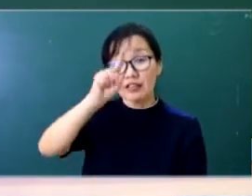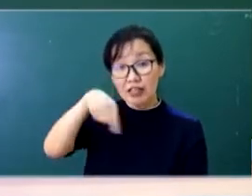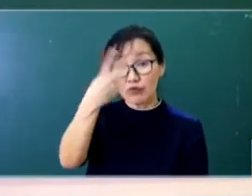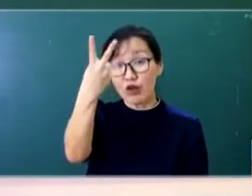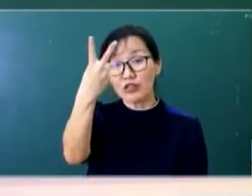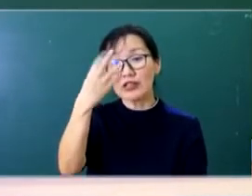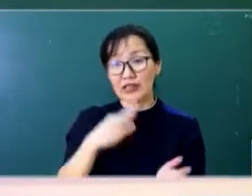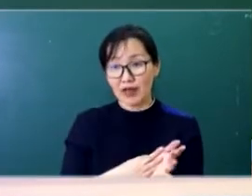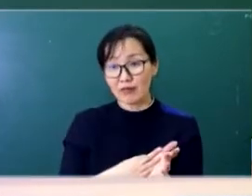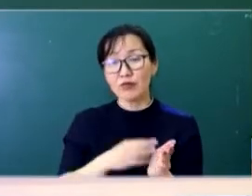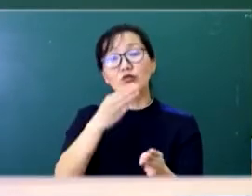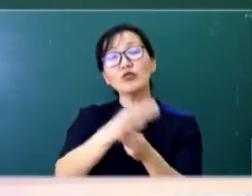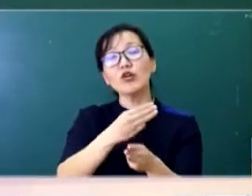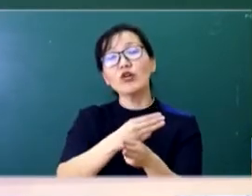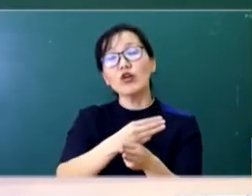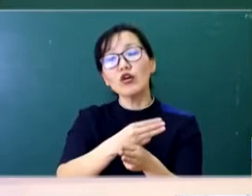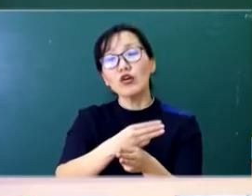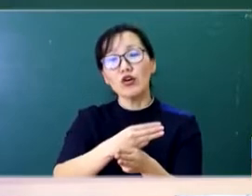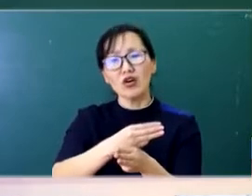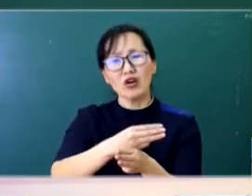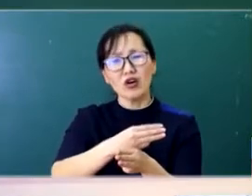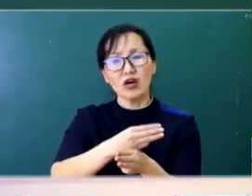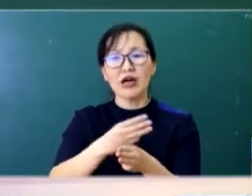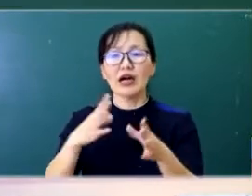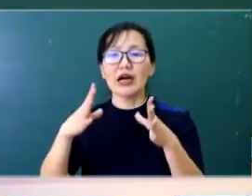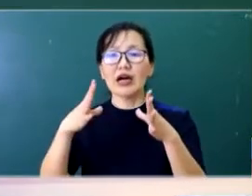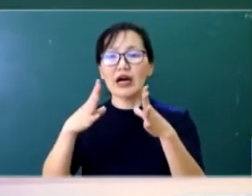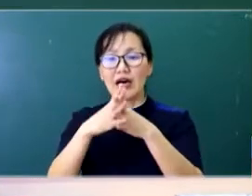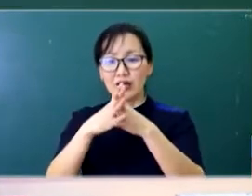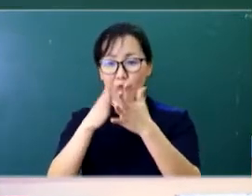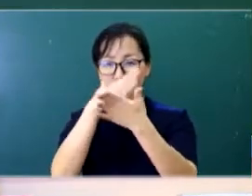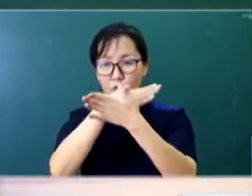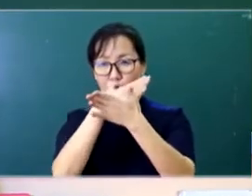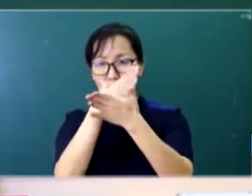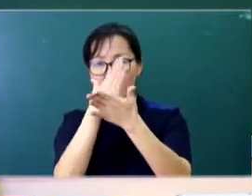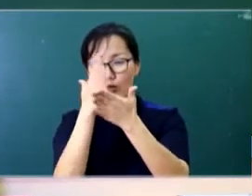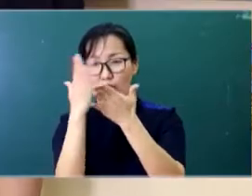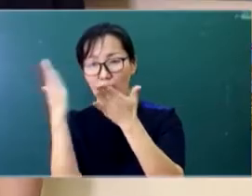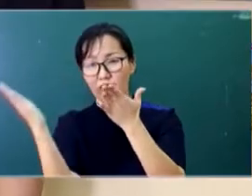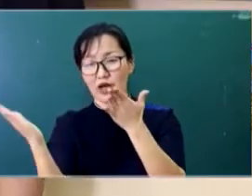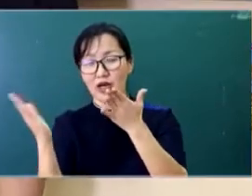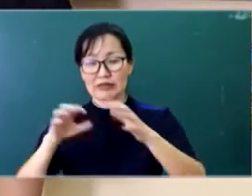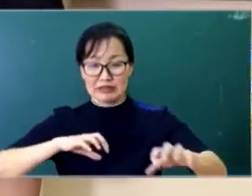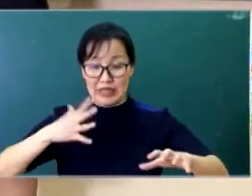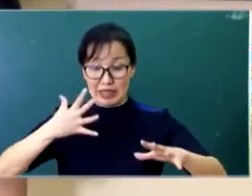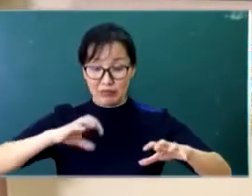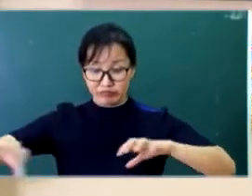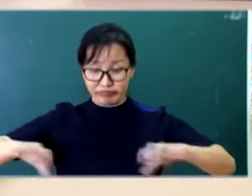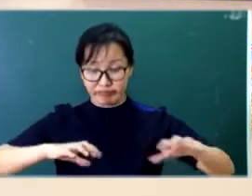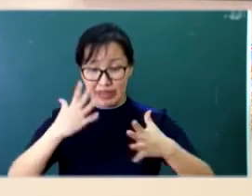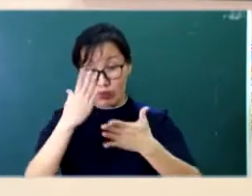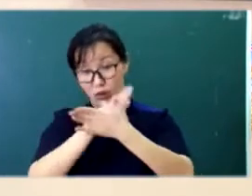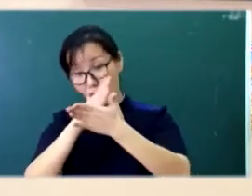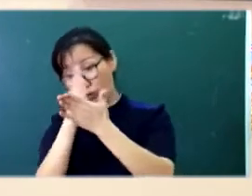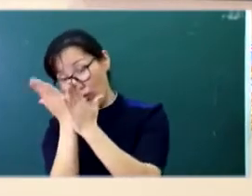10-ийн хэсгээр томилъё. За, тэгвэл 10-ийн хэсэг гэдэг 10-ийн хэсэг маань энэ 2-ийн цифр байна. За энийг